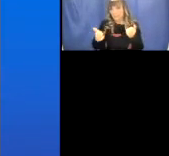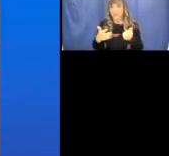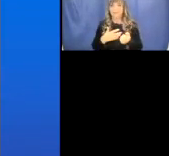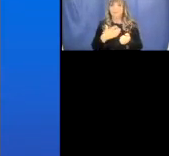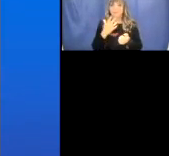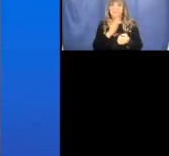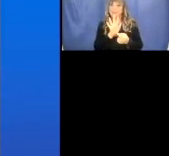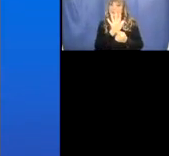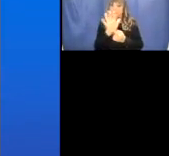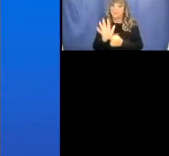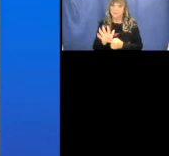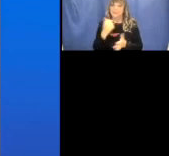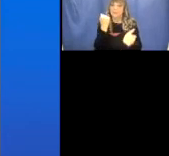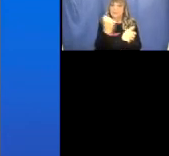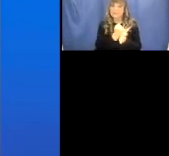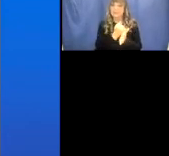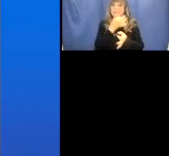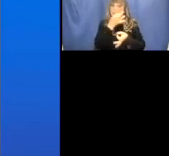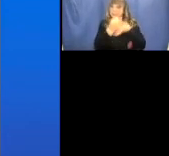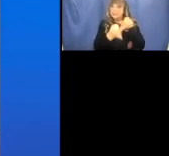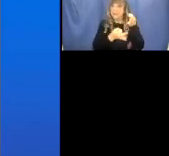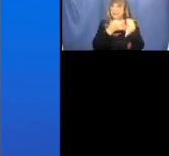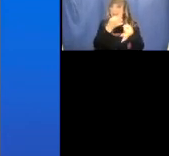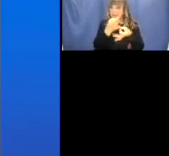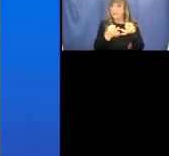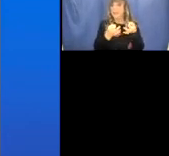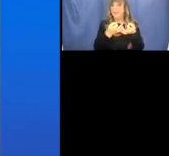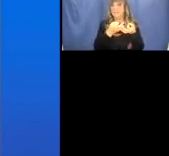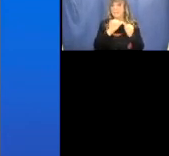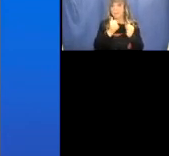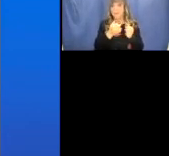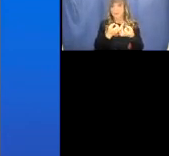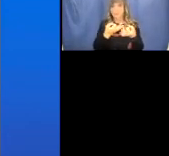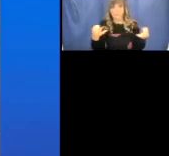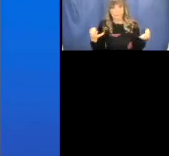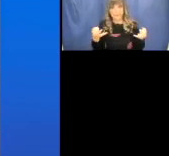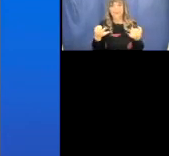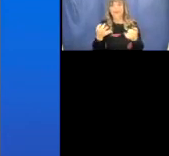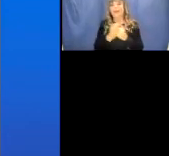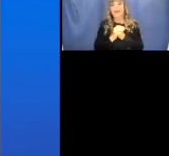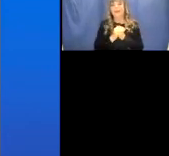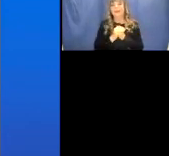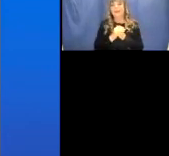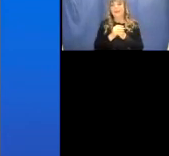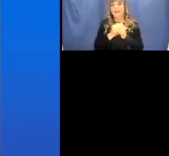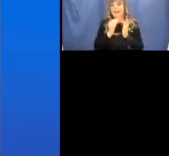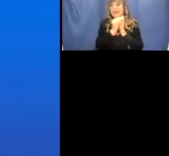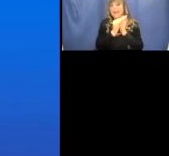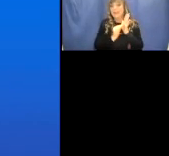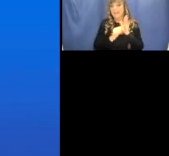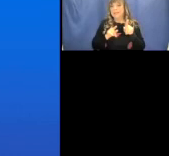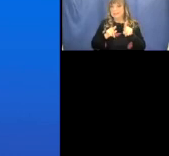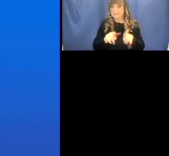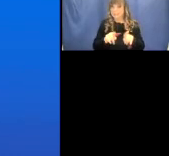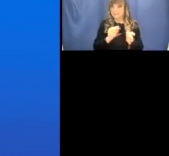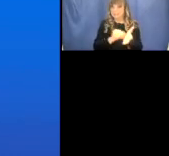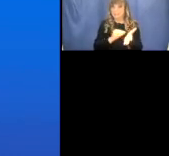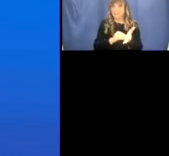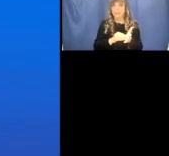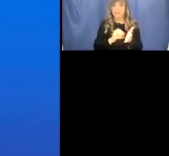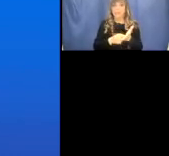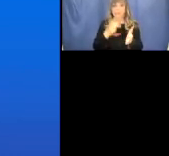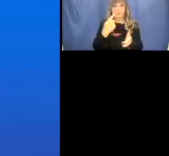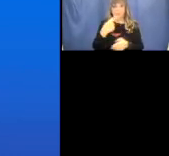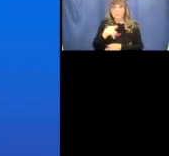i simboli descrivono in maniera univoca gli elementi di simmetria presenti e più importante è quest